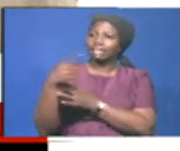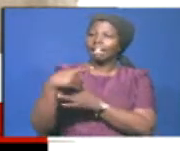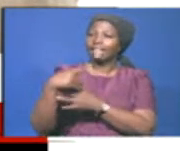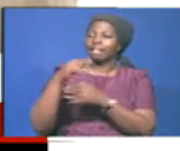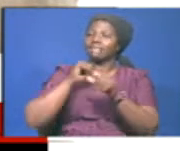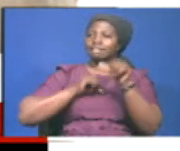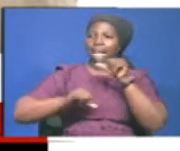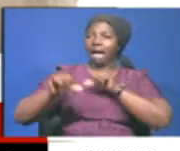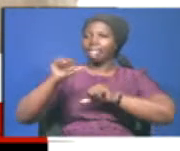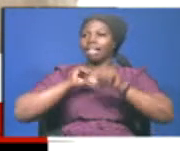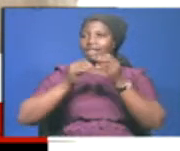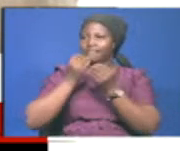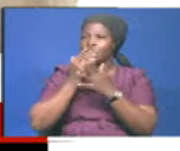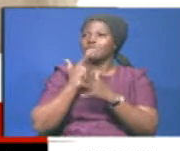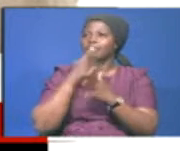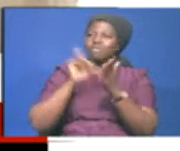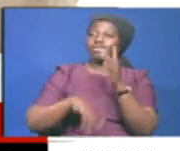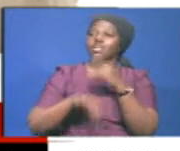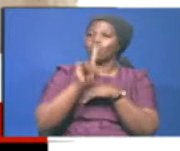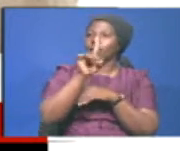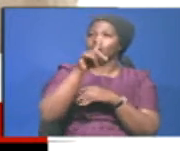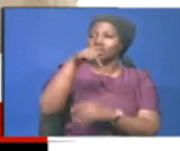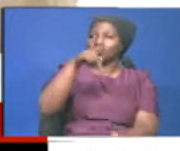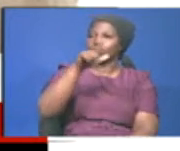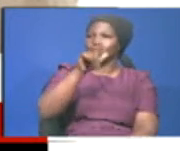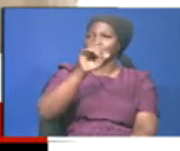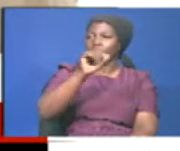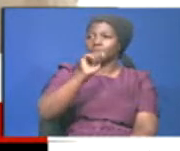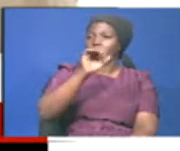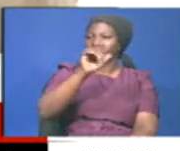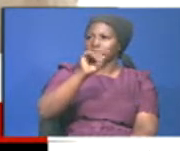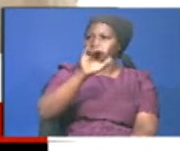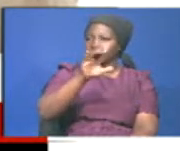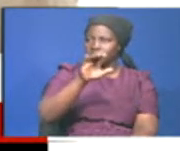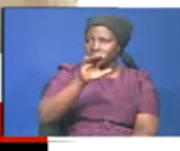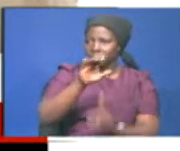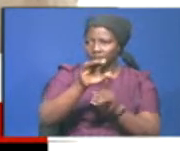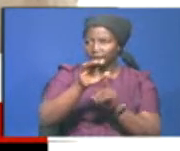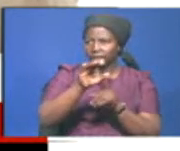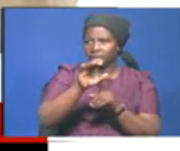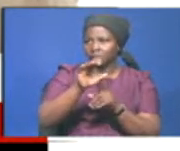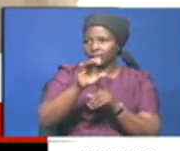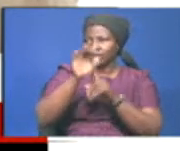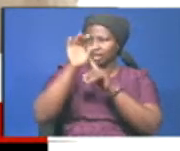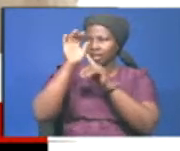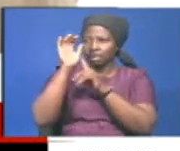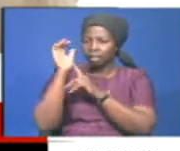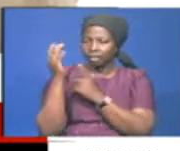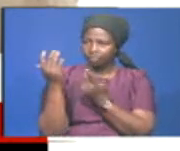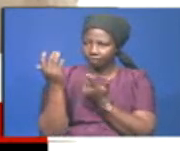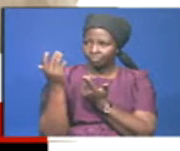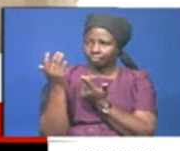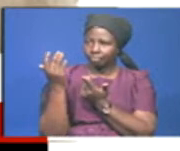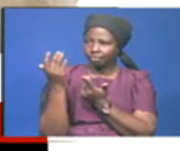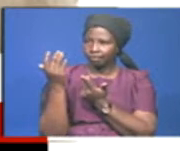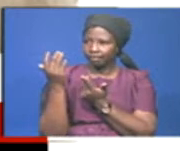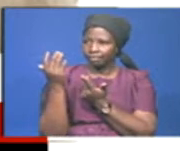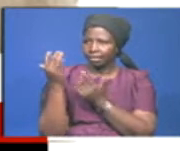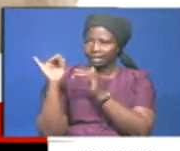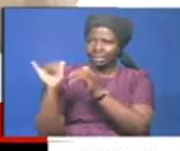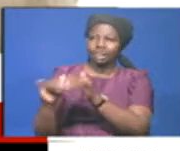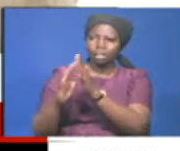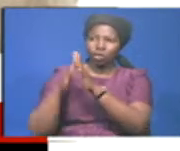kuwa one plastic, uchafu wa aina wa plastic unachukua zaidi ya miaka